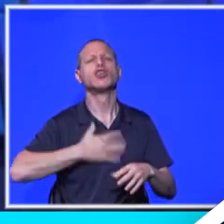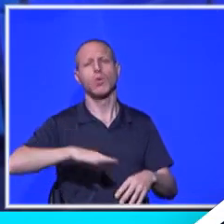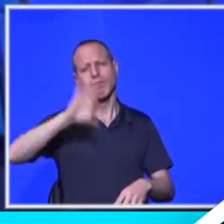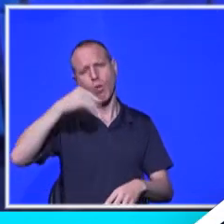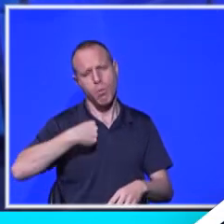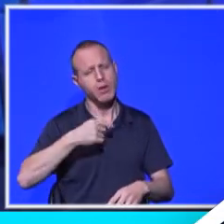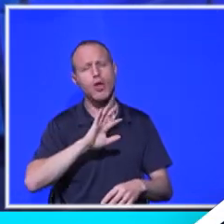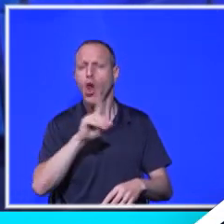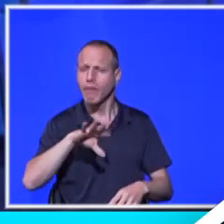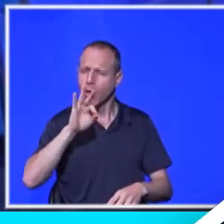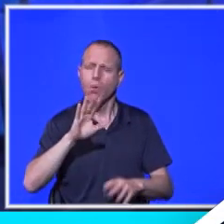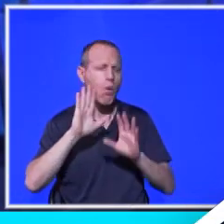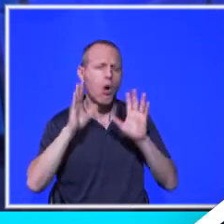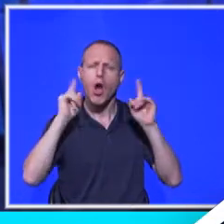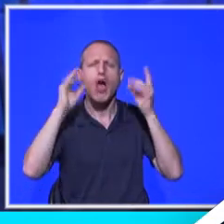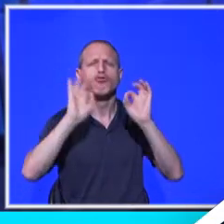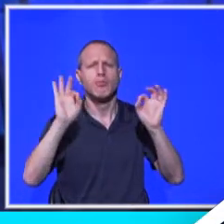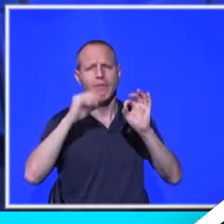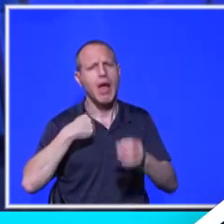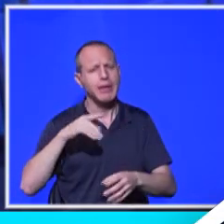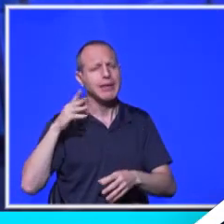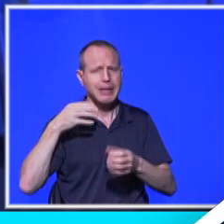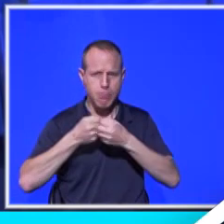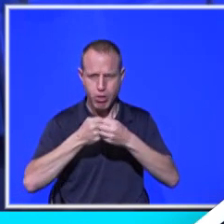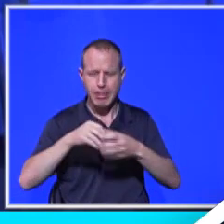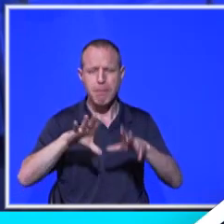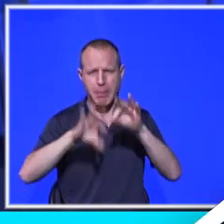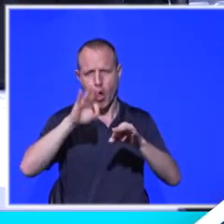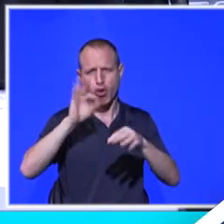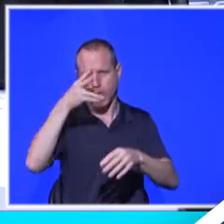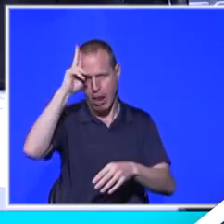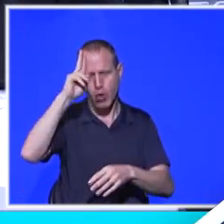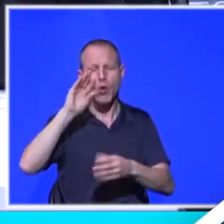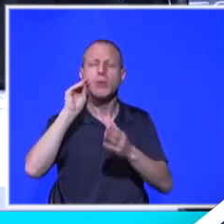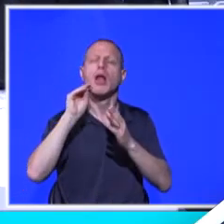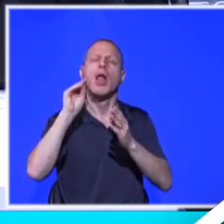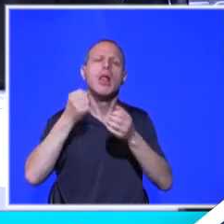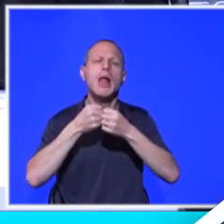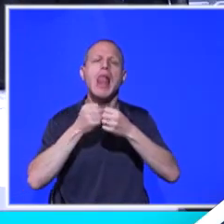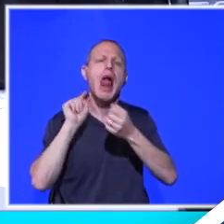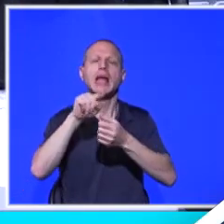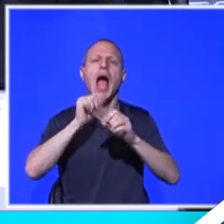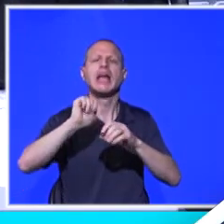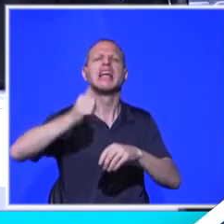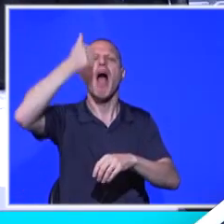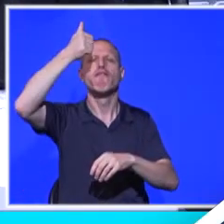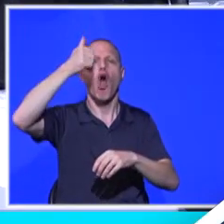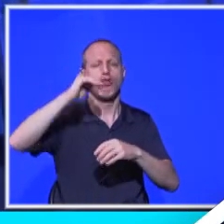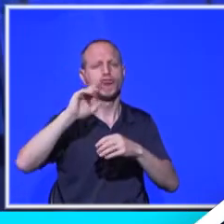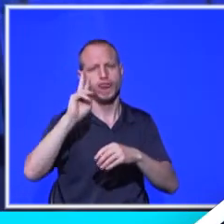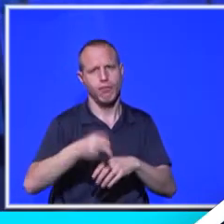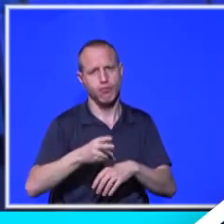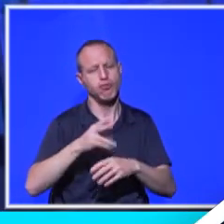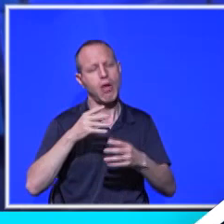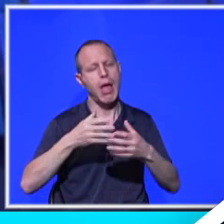בפריימריז הבאים בליכוד, מתוך מגמה להגיע הכי גבוה ברשימה שאפשר, ברשימה ארצית, אבל את יודעת, בסוף זה בחירות, אם אנשים מצביעים לך